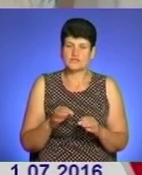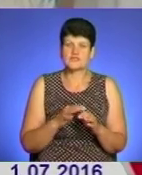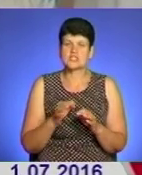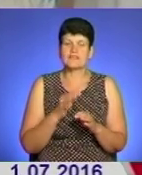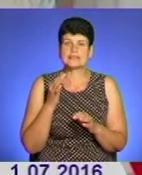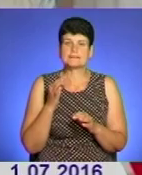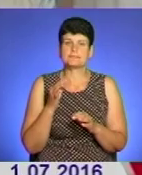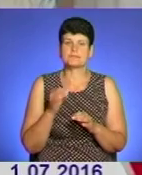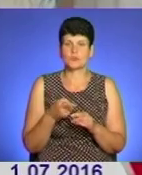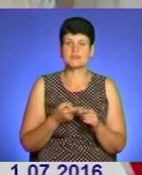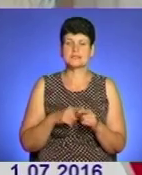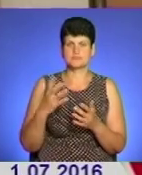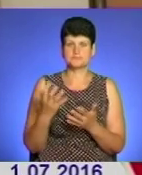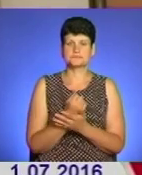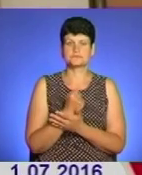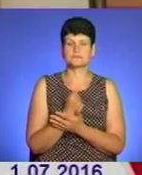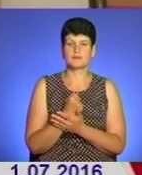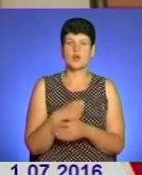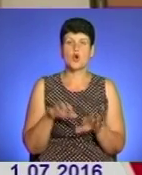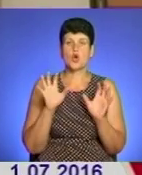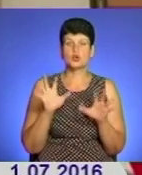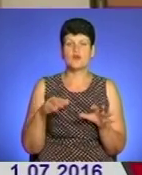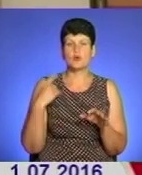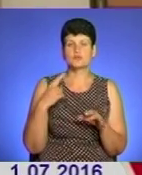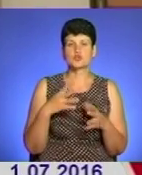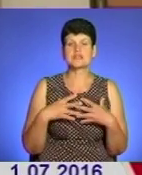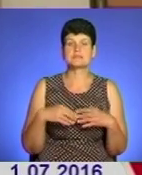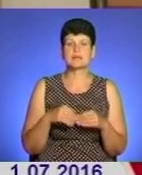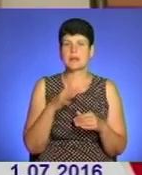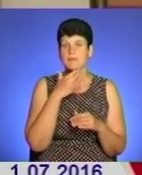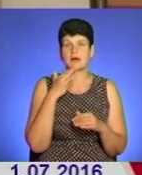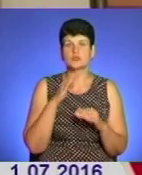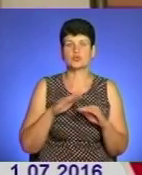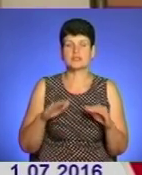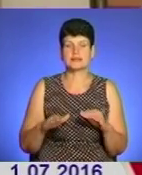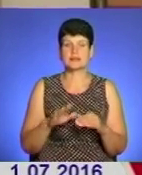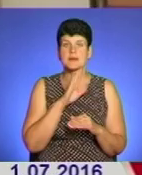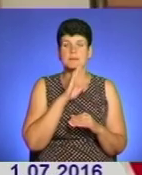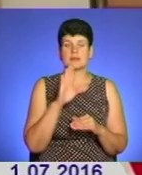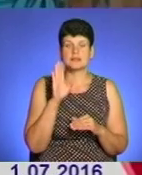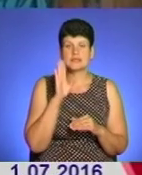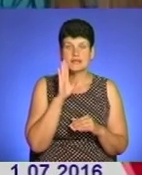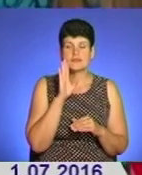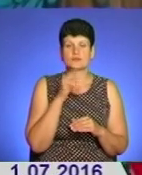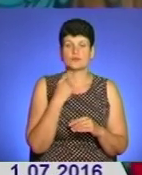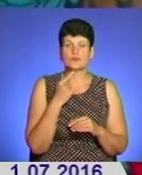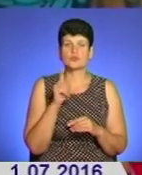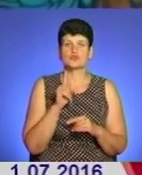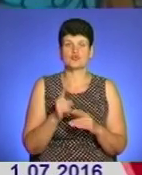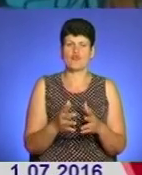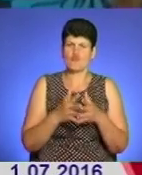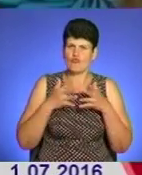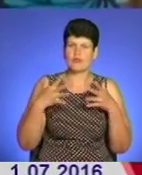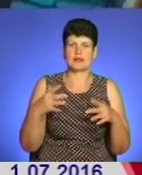і тобі це вдається. Голова обласної спілки багатодітних матерів Леся Балуш зауважила, що саме у